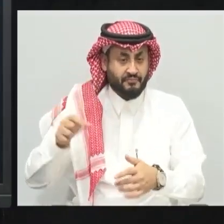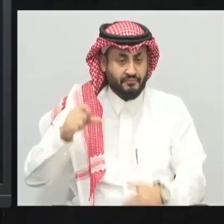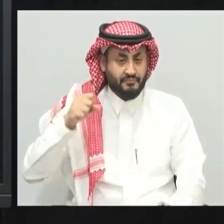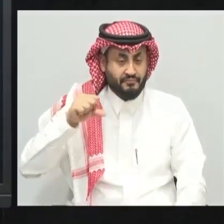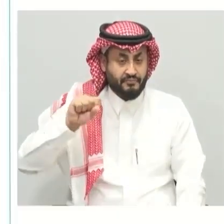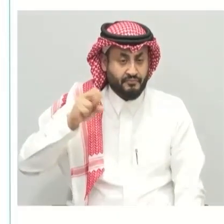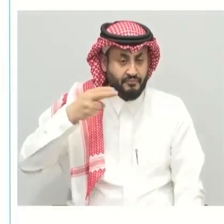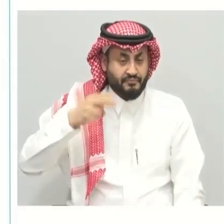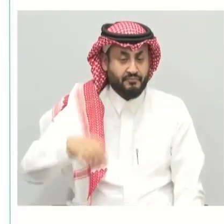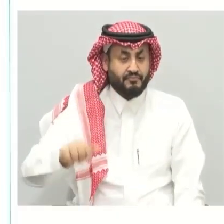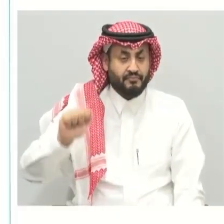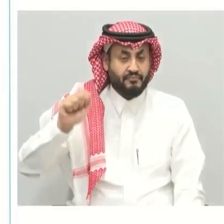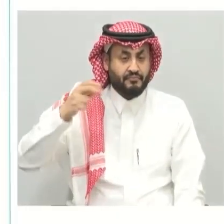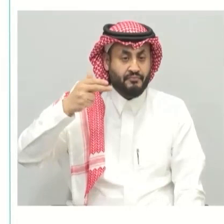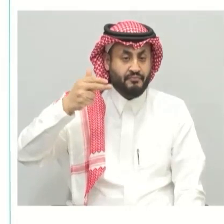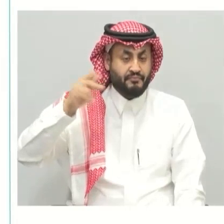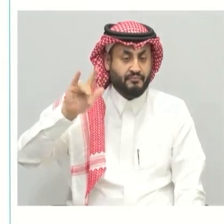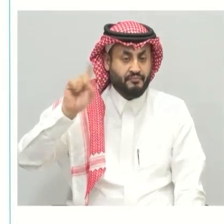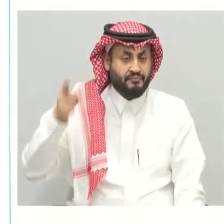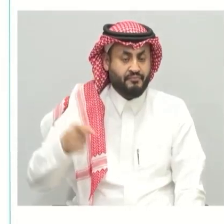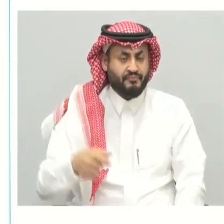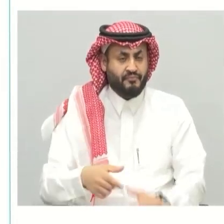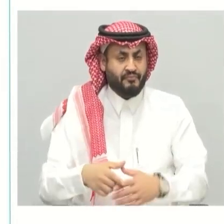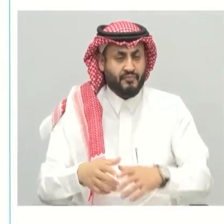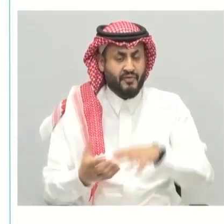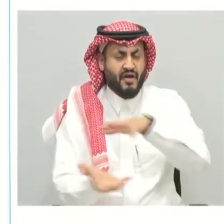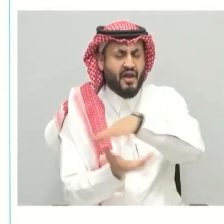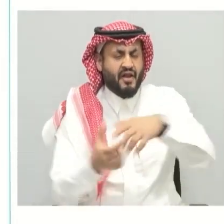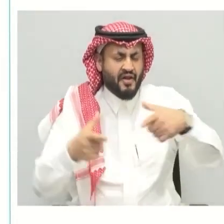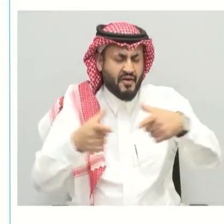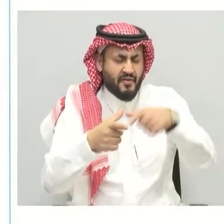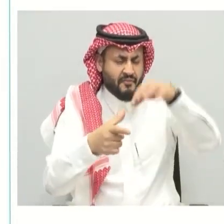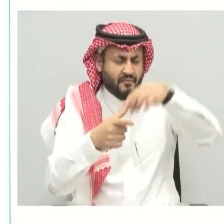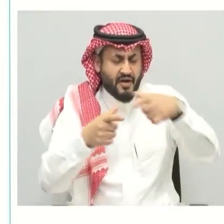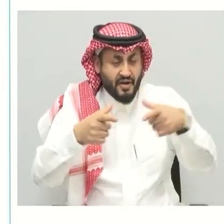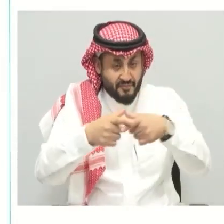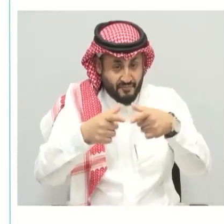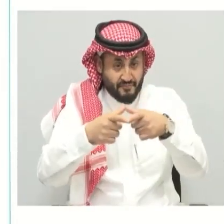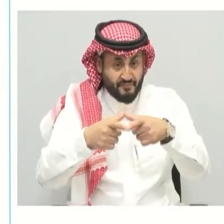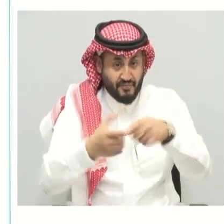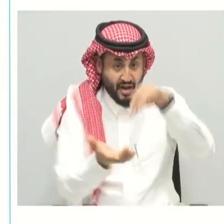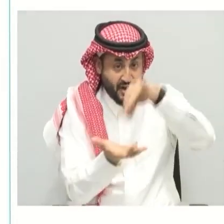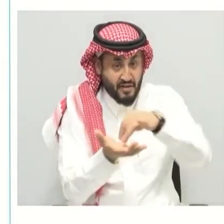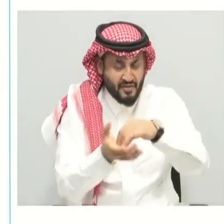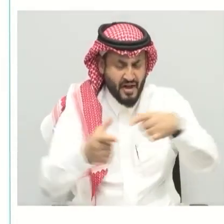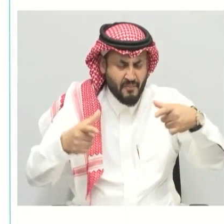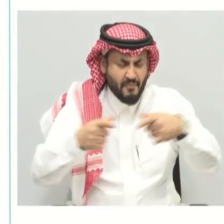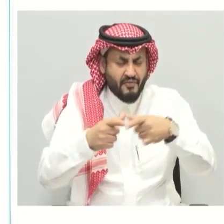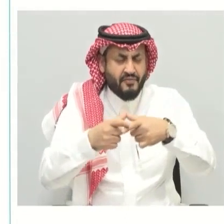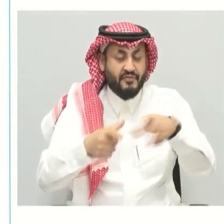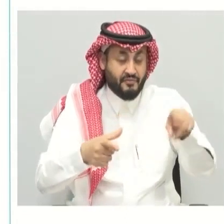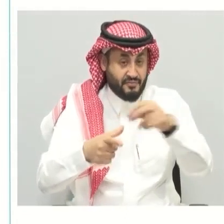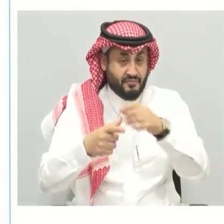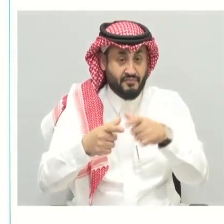صغيرا يمارس نشاطه ضمن منطقه جغرافيه محدوده هذا كذلك من مزايا المشاريع